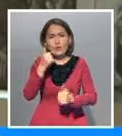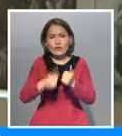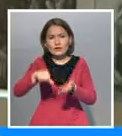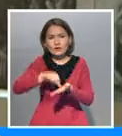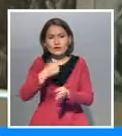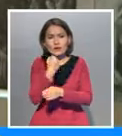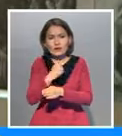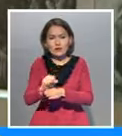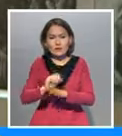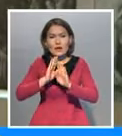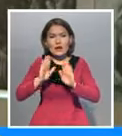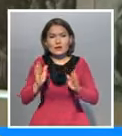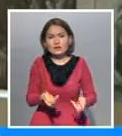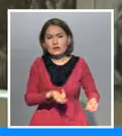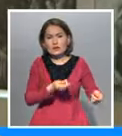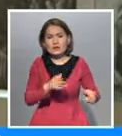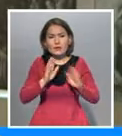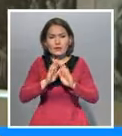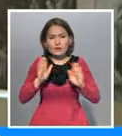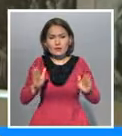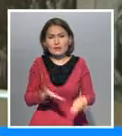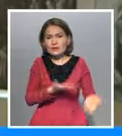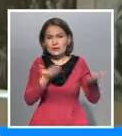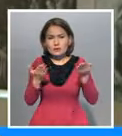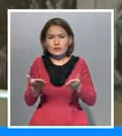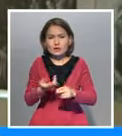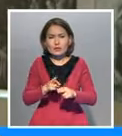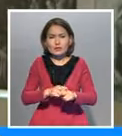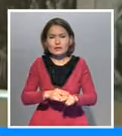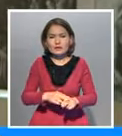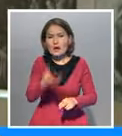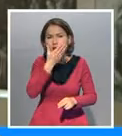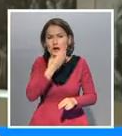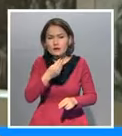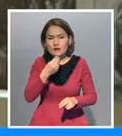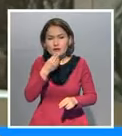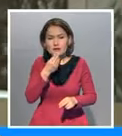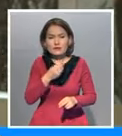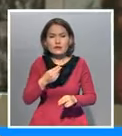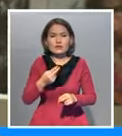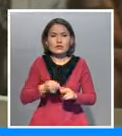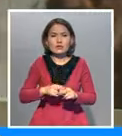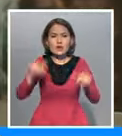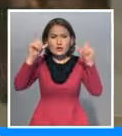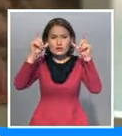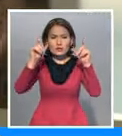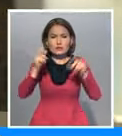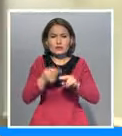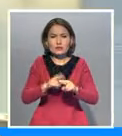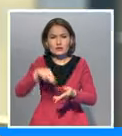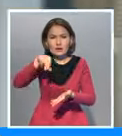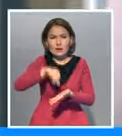Press фото көрмесі Оскар іспетті. Көзін және өзін осы мамандыққа арнаған әрбір адам осы шыңға шығуды арман етеді.